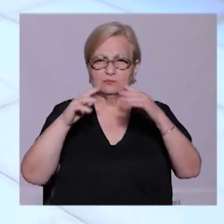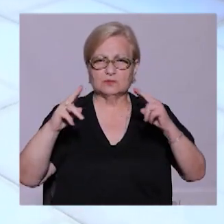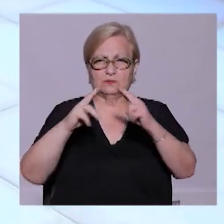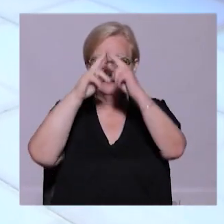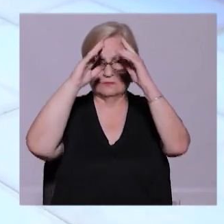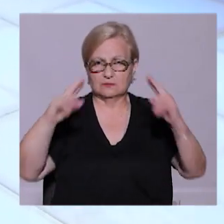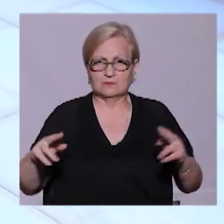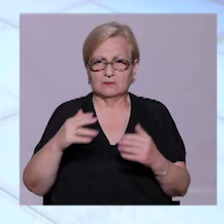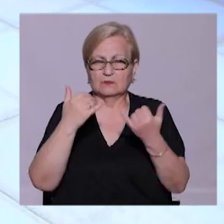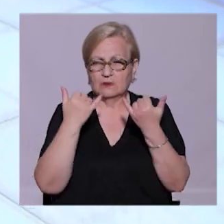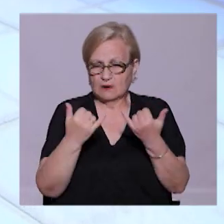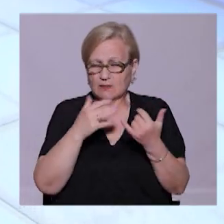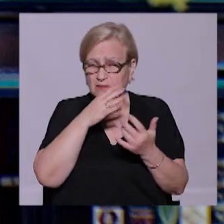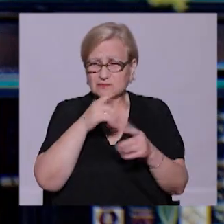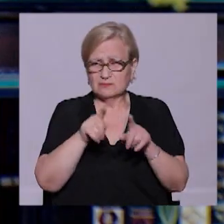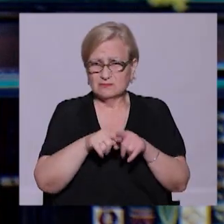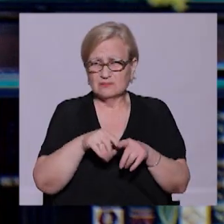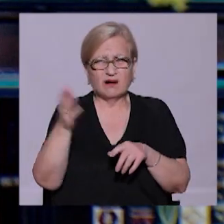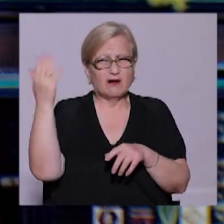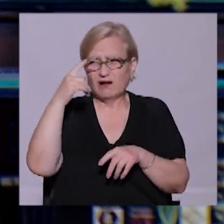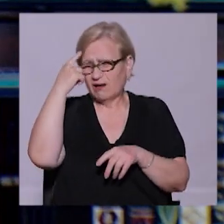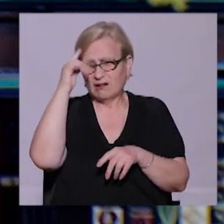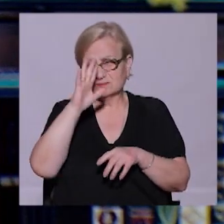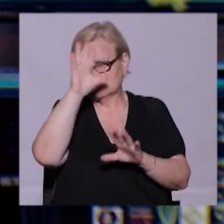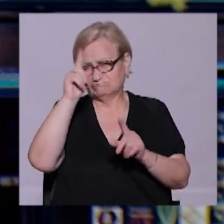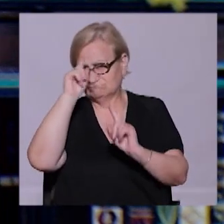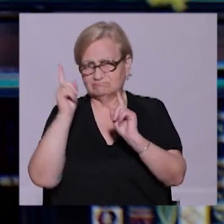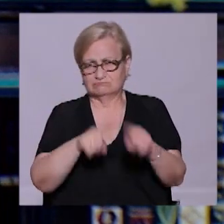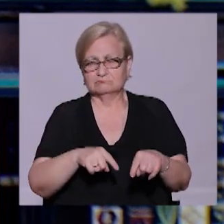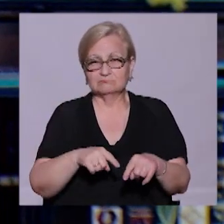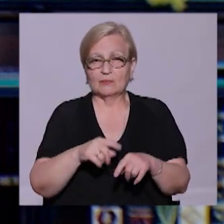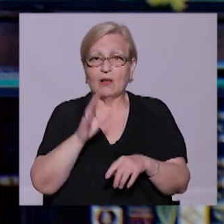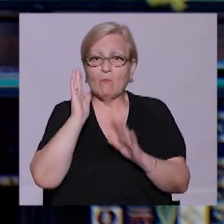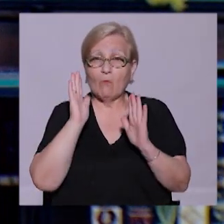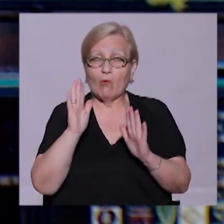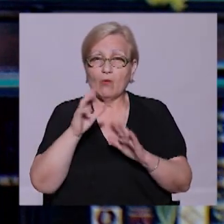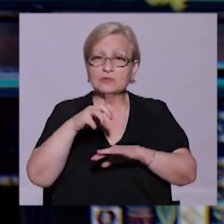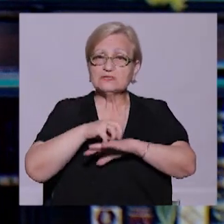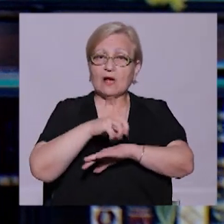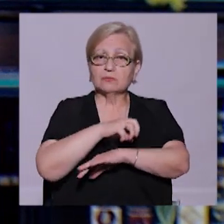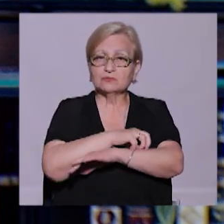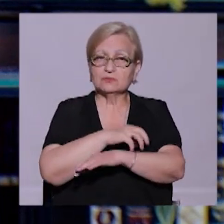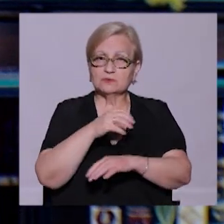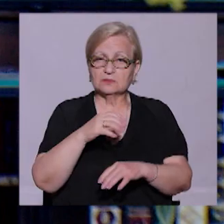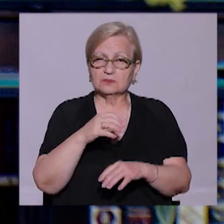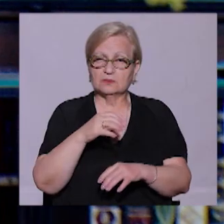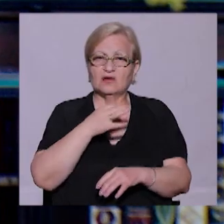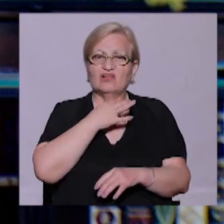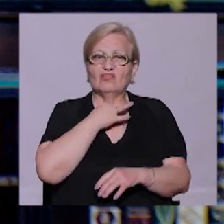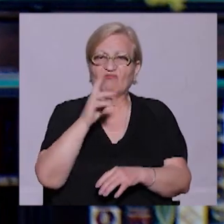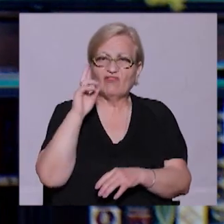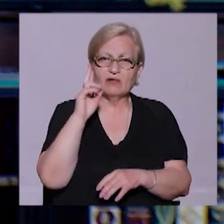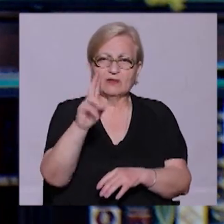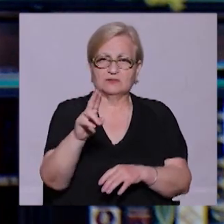დროშიაც კაცს არ მოჰგონებია იმის შეკეთება, მხოლოდ საბჭოთა ხელისუფლება